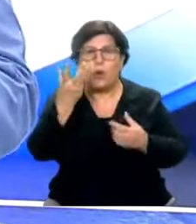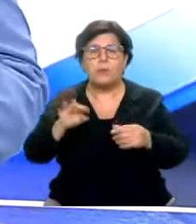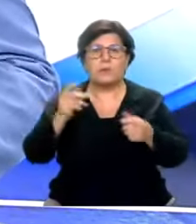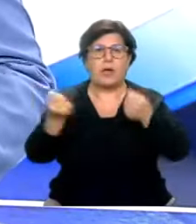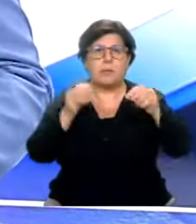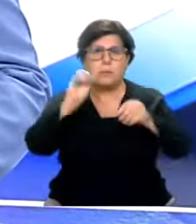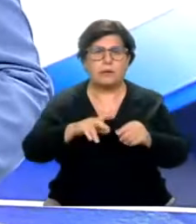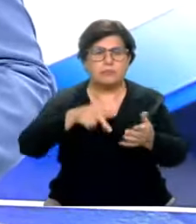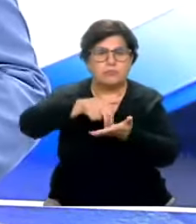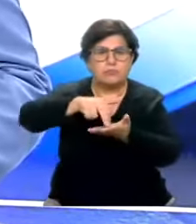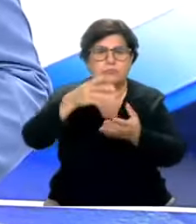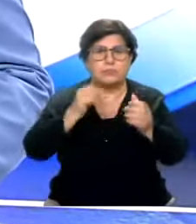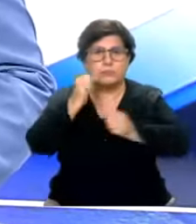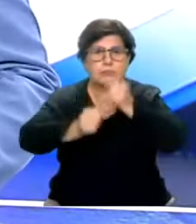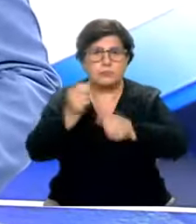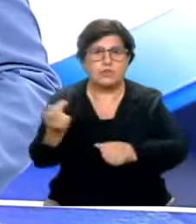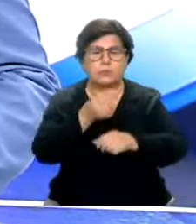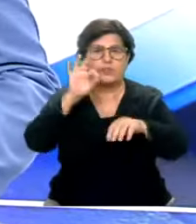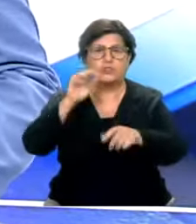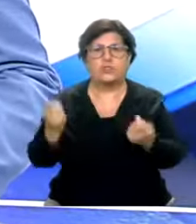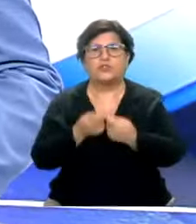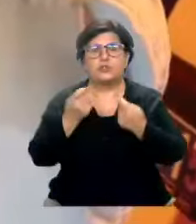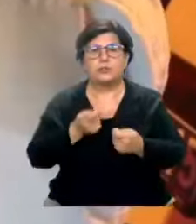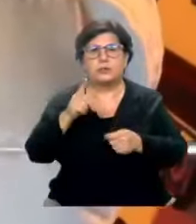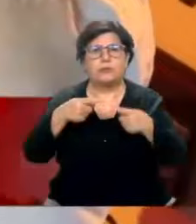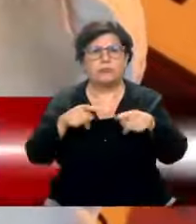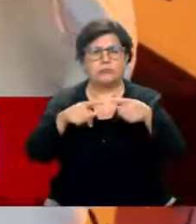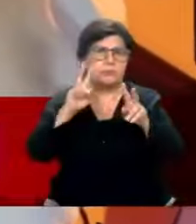bırakıp yayı olarak kaçmaya çalıştı. İşte o anlar.